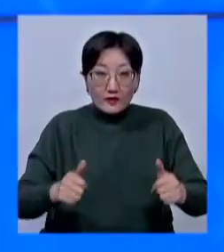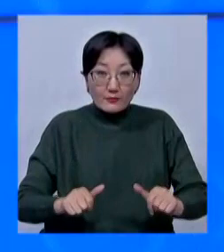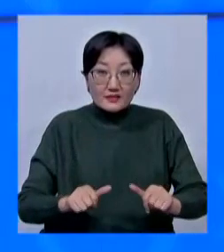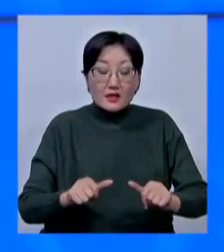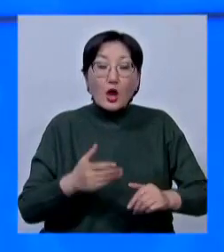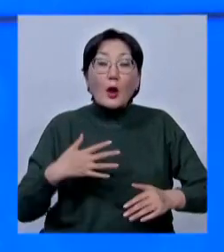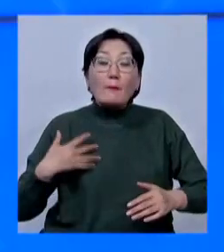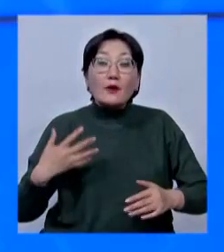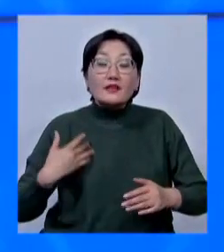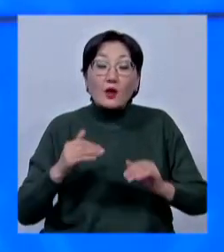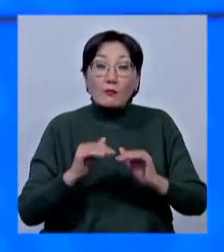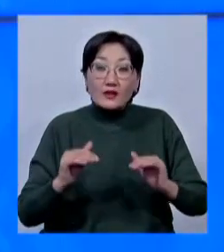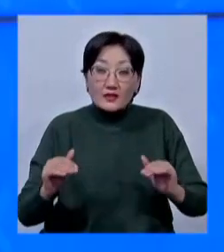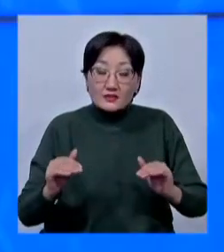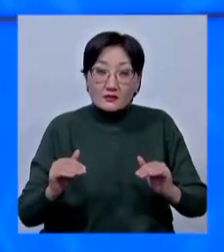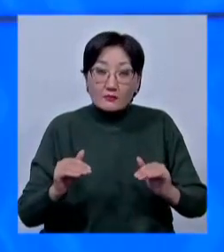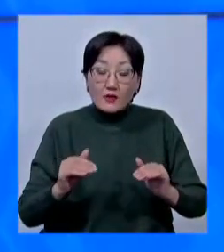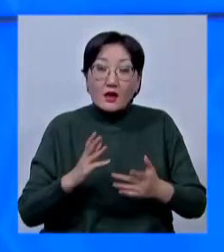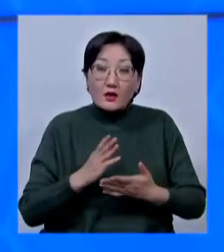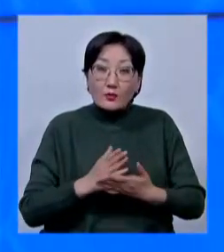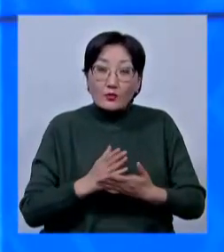бір пайдасы, оқушыларға беретін пайдасы.